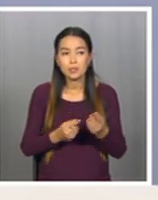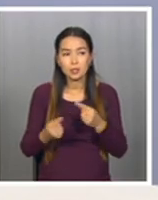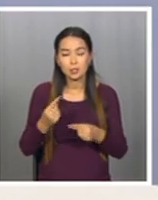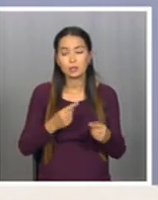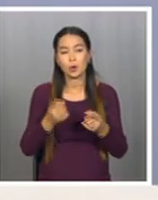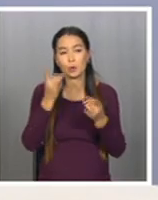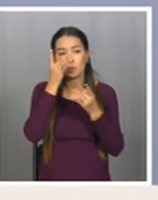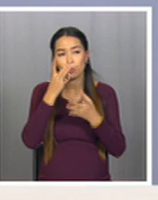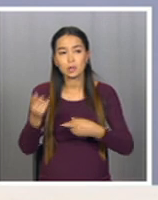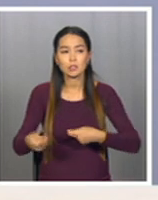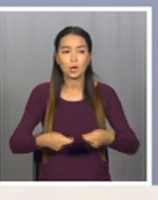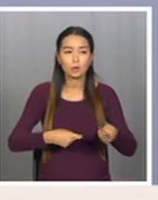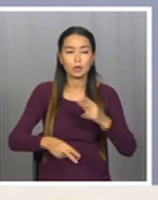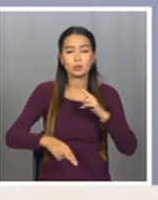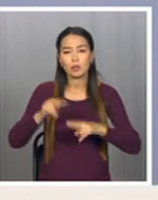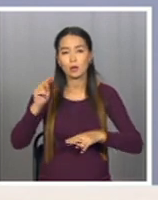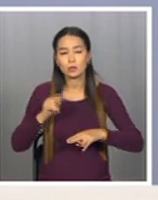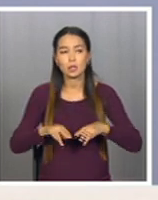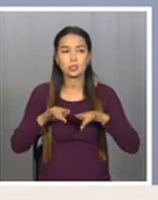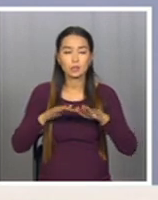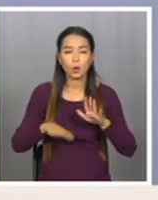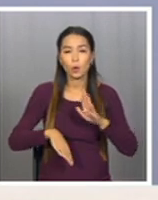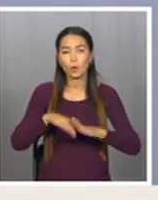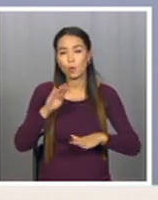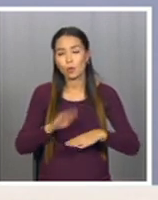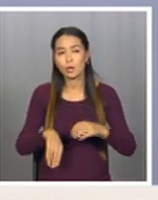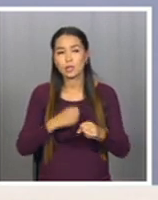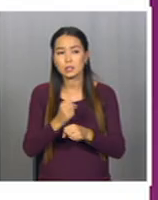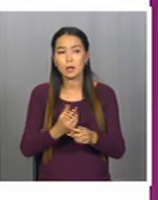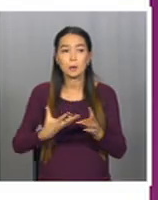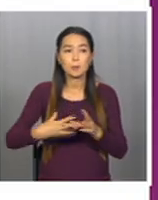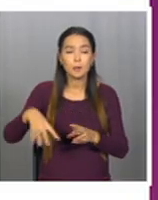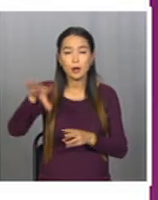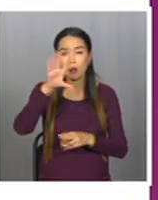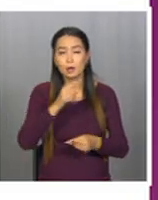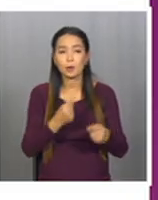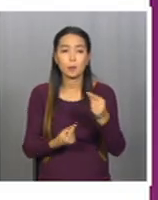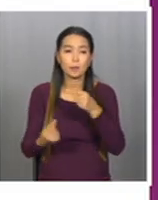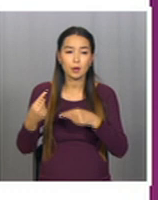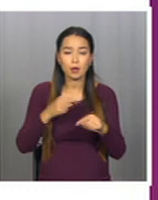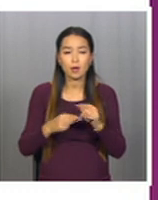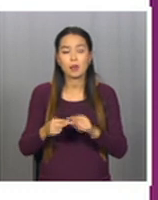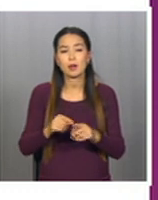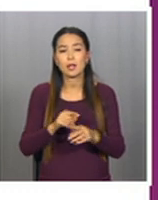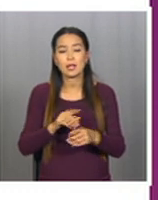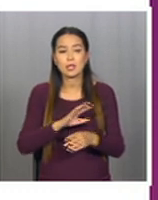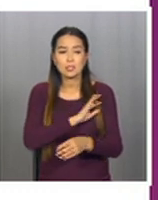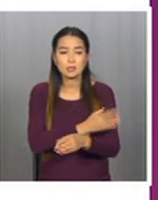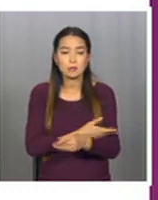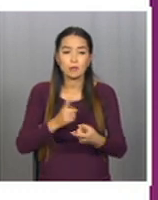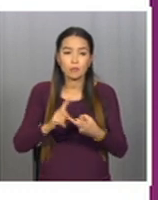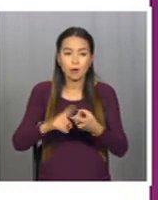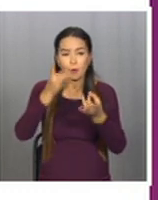сауда, құрылыс, шаруашылық, қолөнер осылардың барлығы бір-бірімен тығыз байланыста отырып, мәдениетті одан